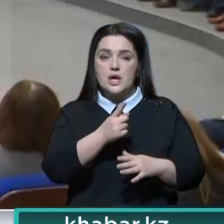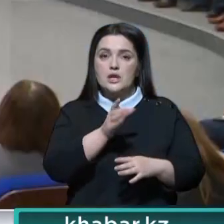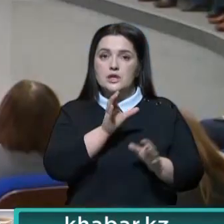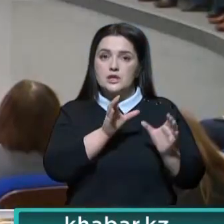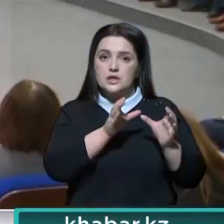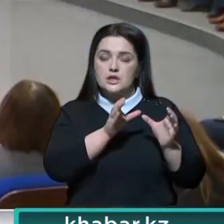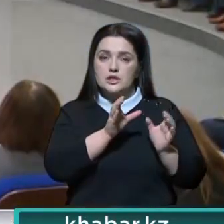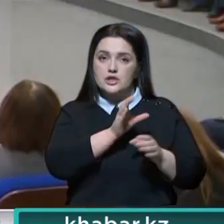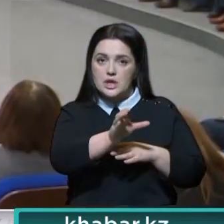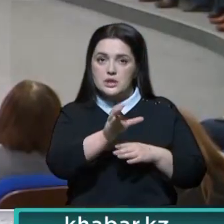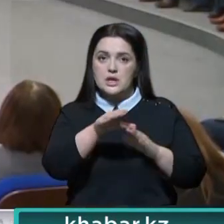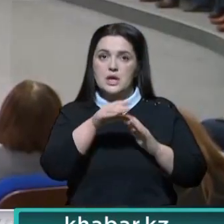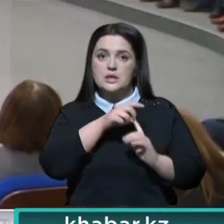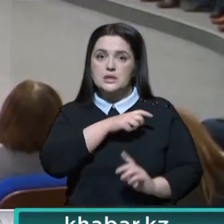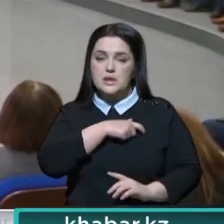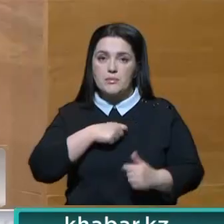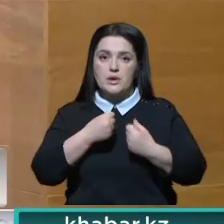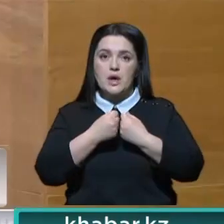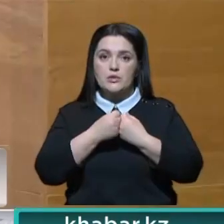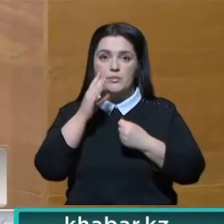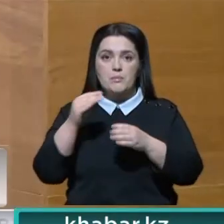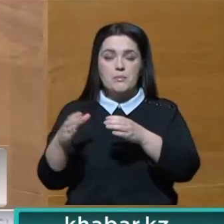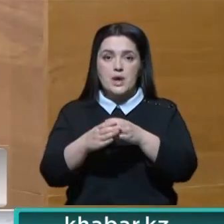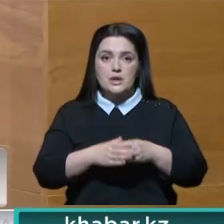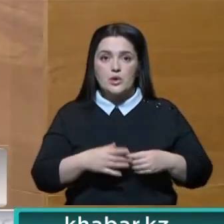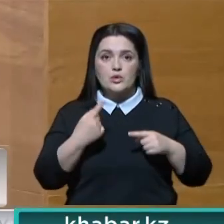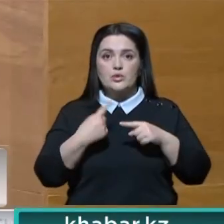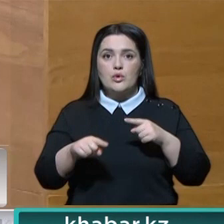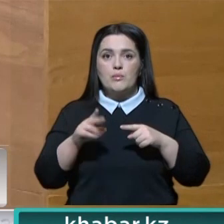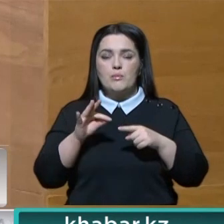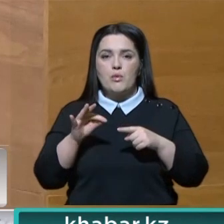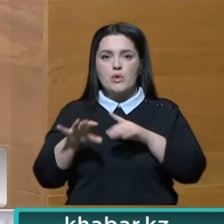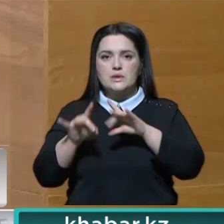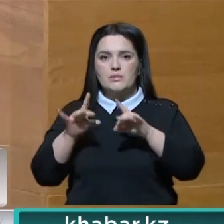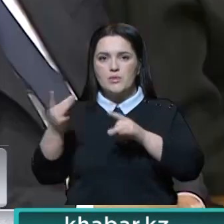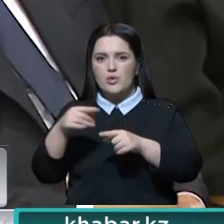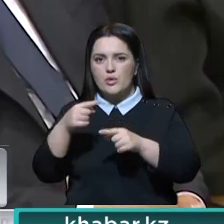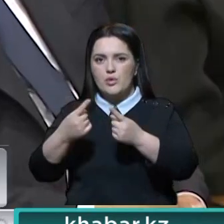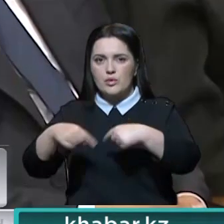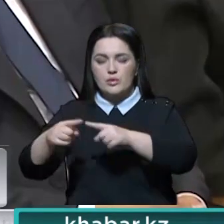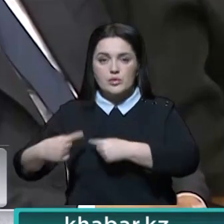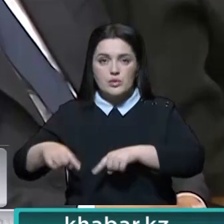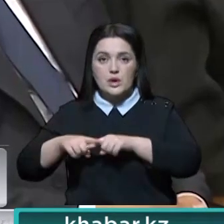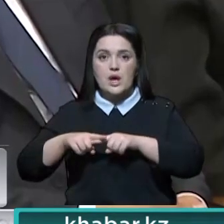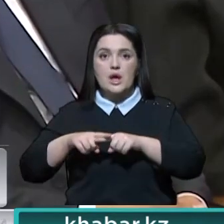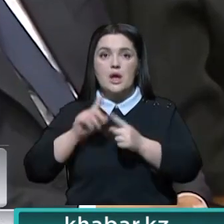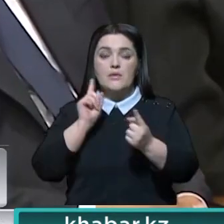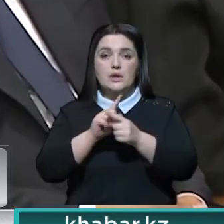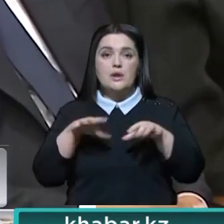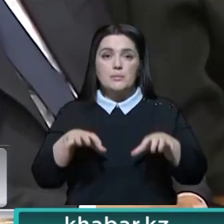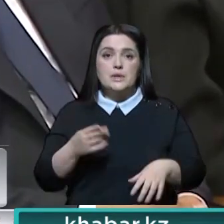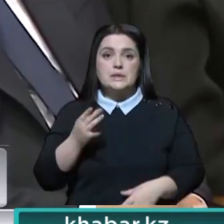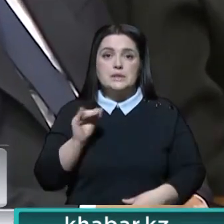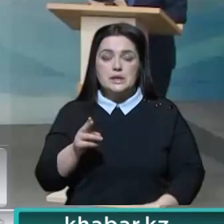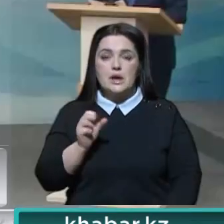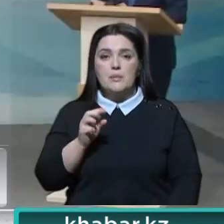депутатов будет выбрана на основе конкурентоспособности партии, другая – по мажоритарной избирательной системе. В ходе встречи председатель